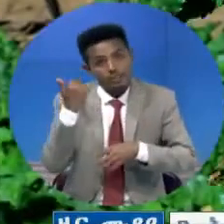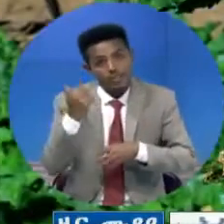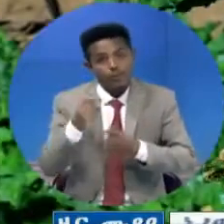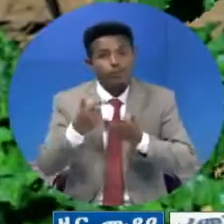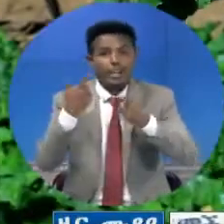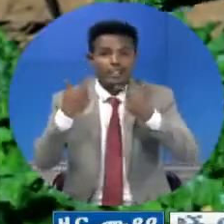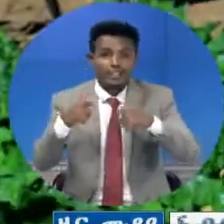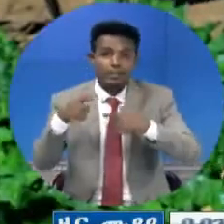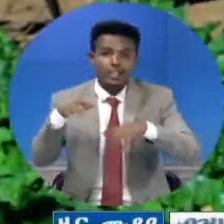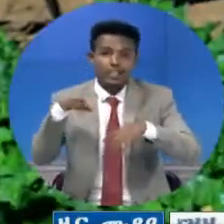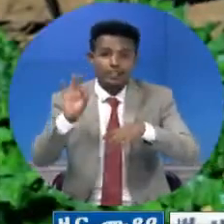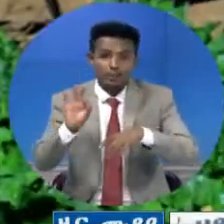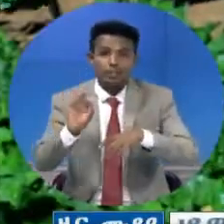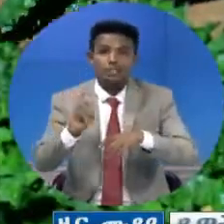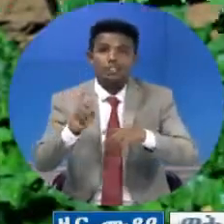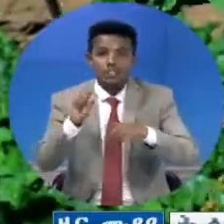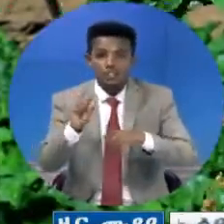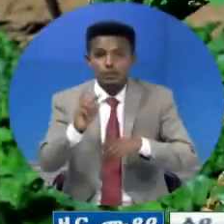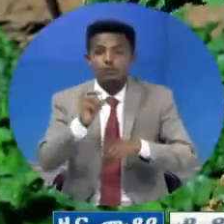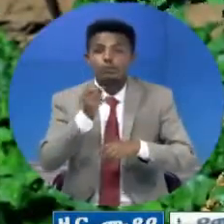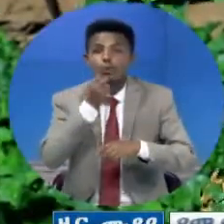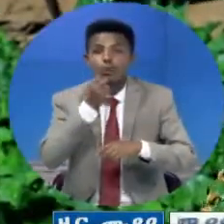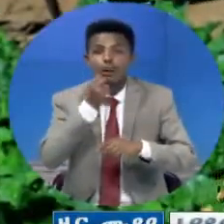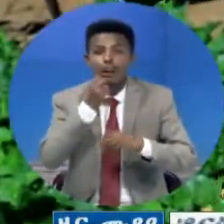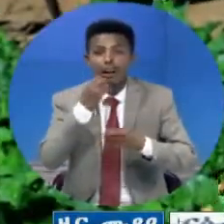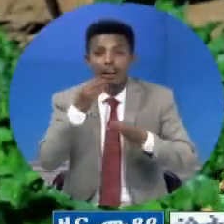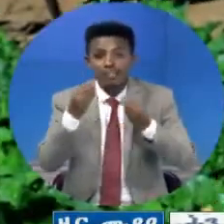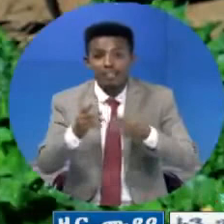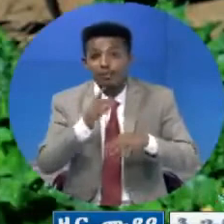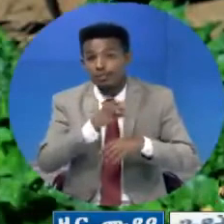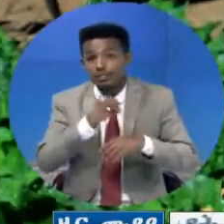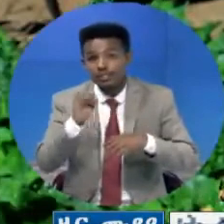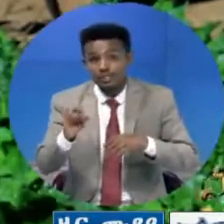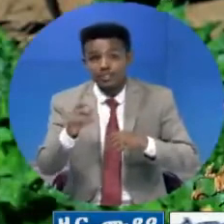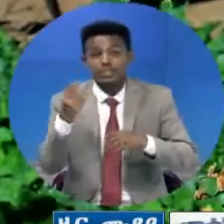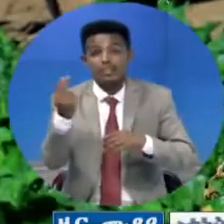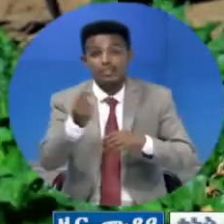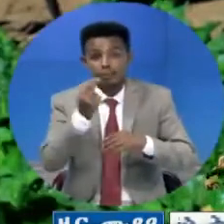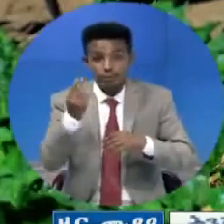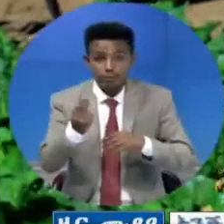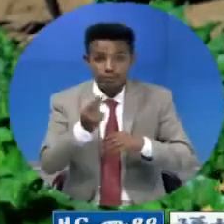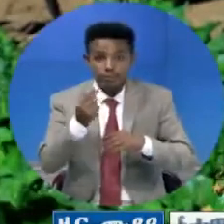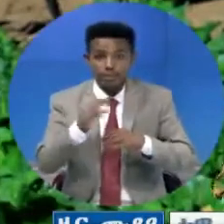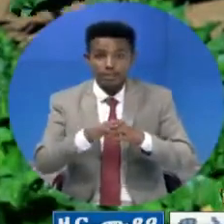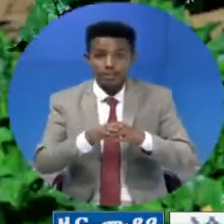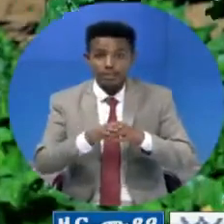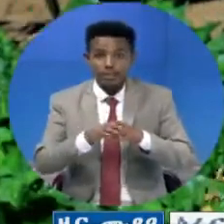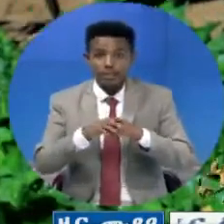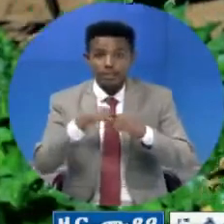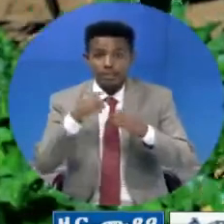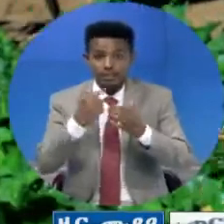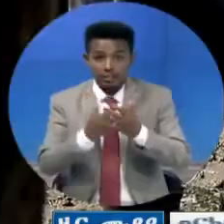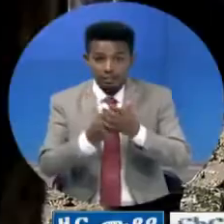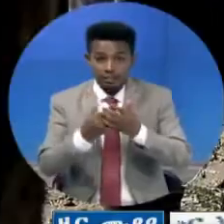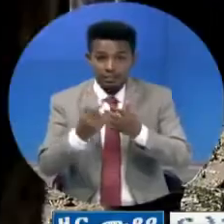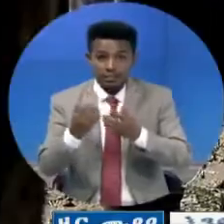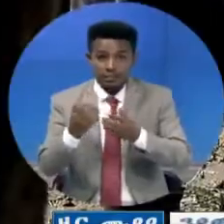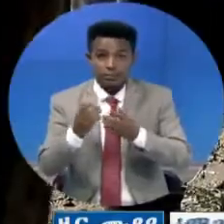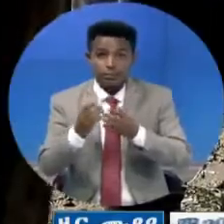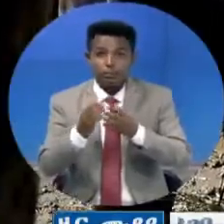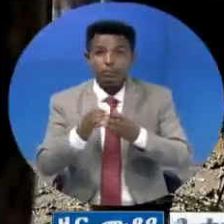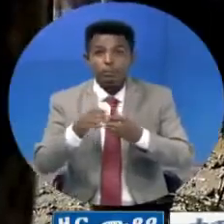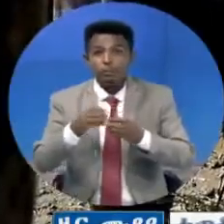ያው ትንሽ ውሃ አጠር ነው እንጂ በጣም አሁን ጥቅሙ ጥሩ እየሰጠ ይመስለኛል። ያው ለከብቶችም በጣም ከትሪሽ ከትልቁ ተቀምጦ ነው የሚበሉት።